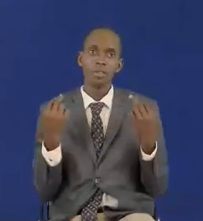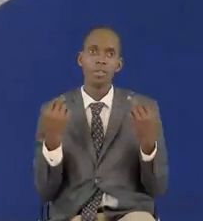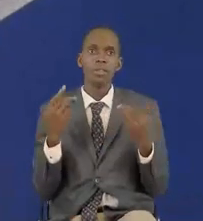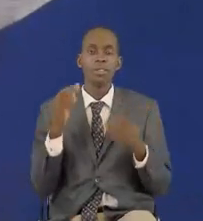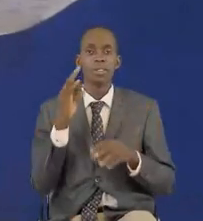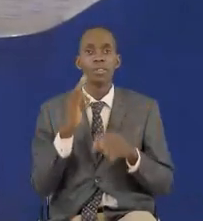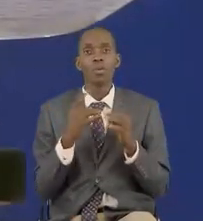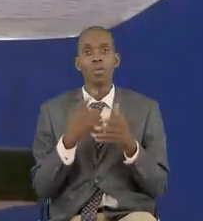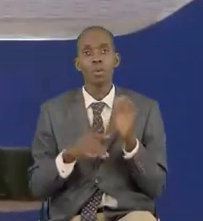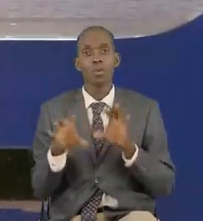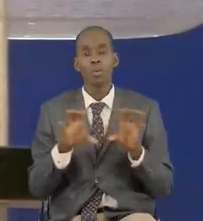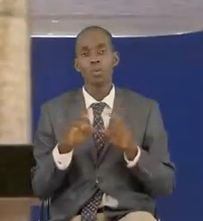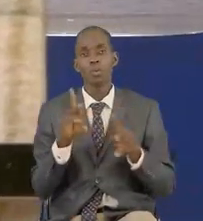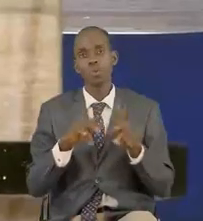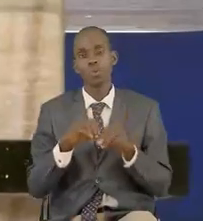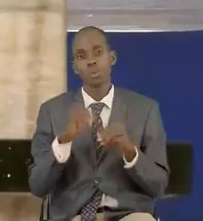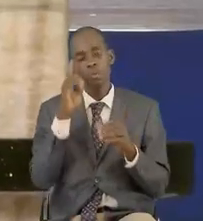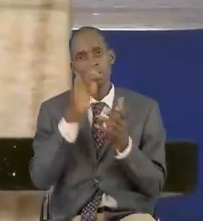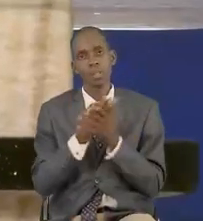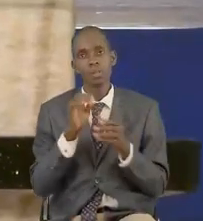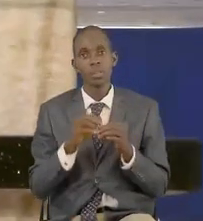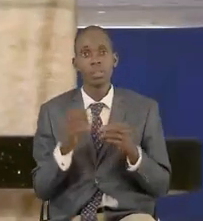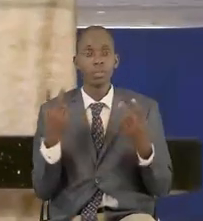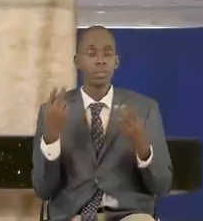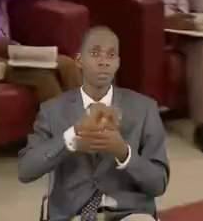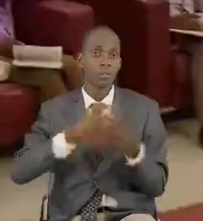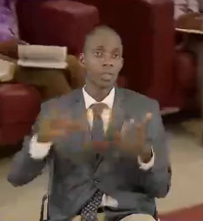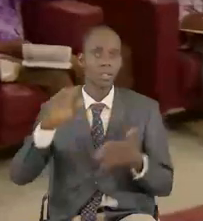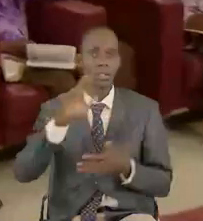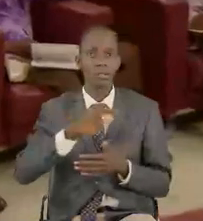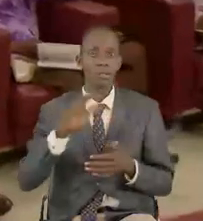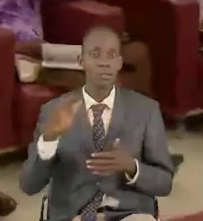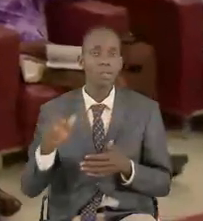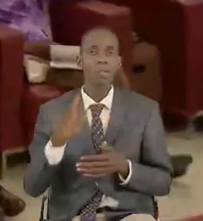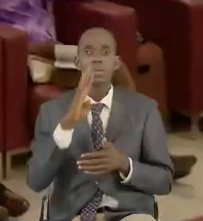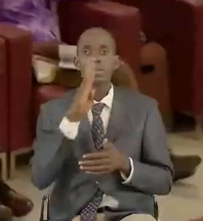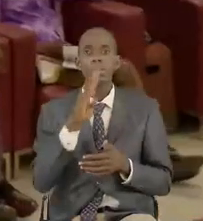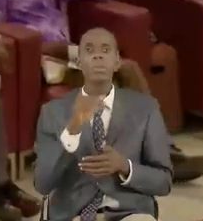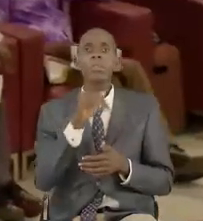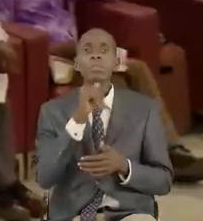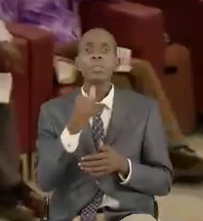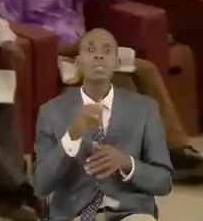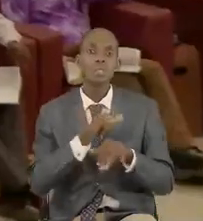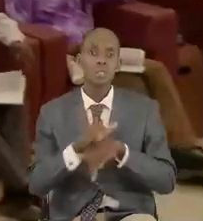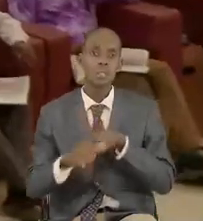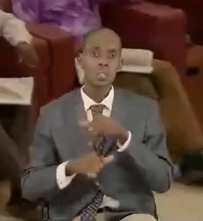comment est-ce que les gens croient en vain verset 33